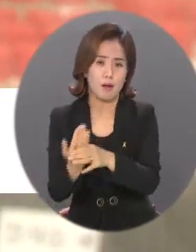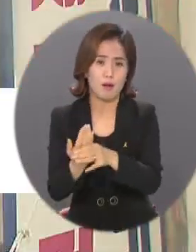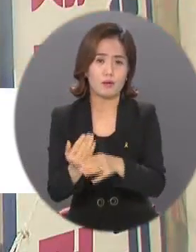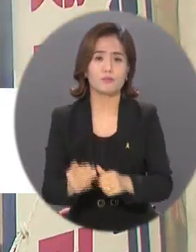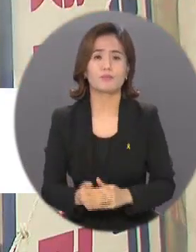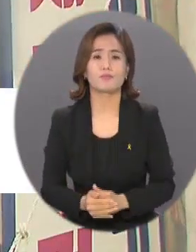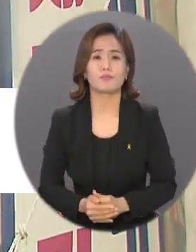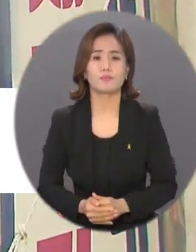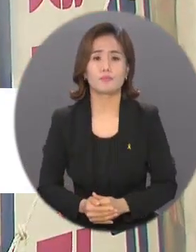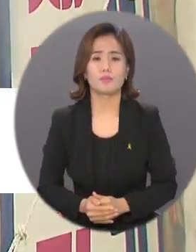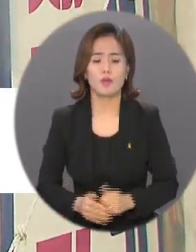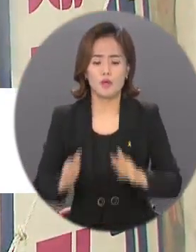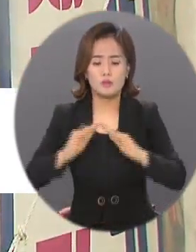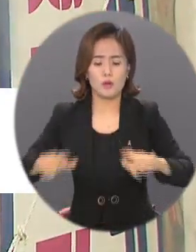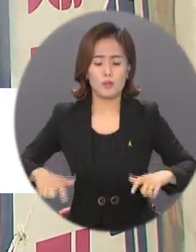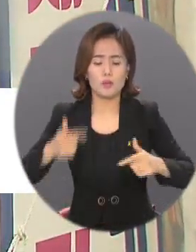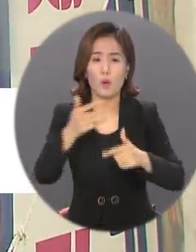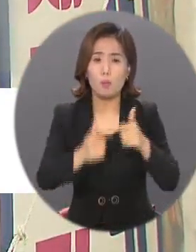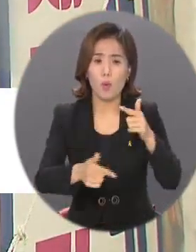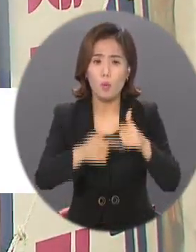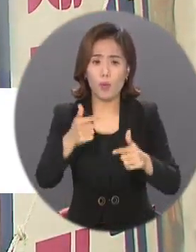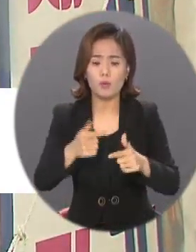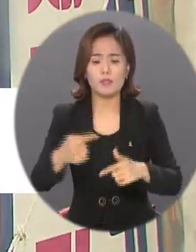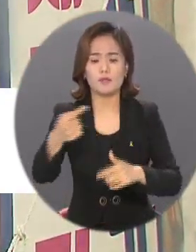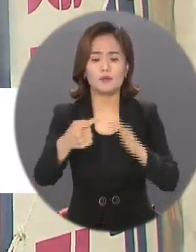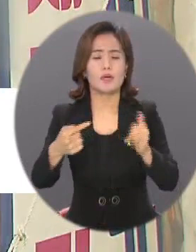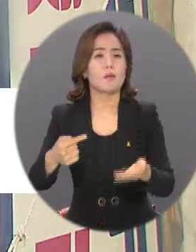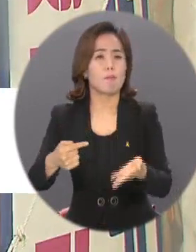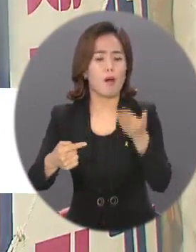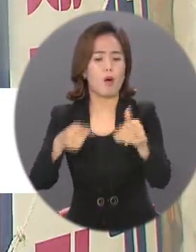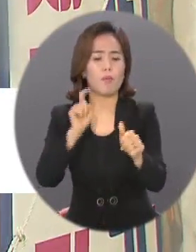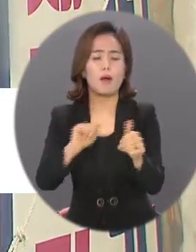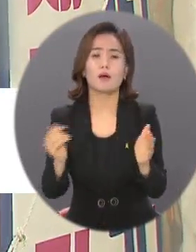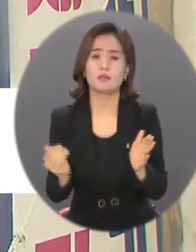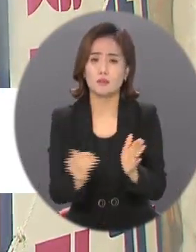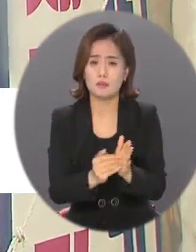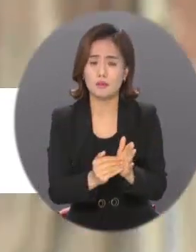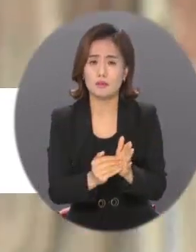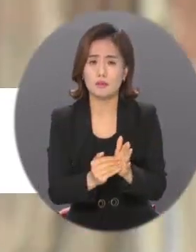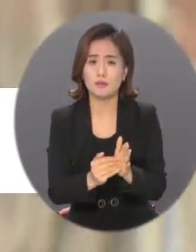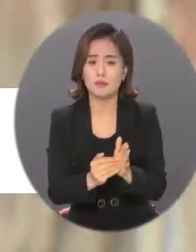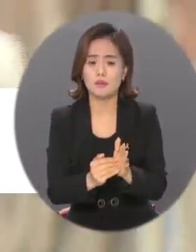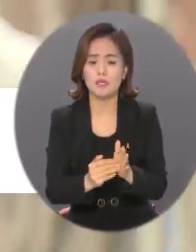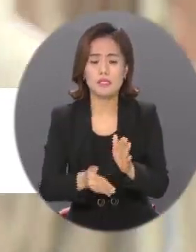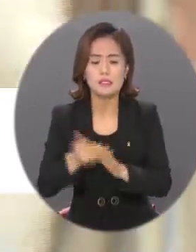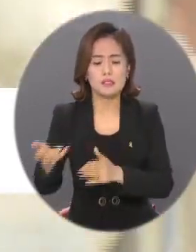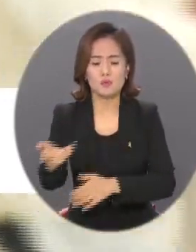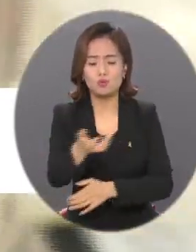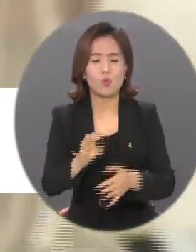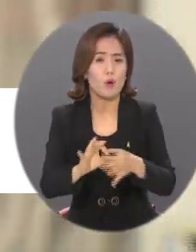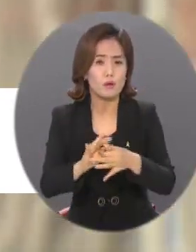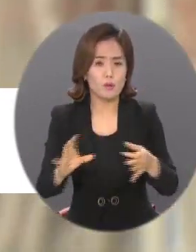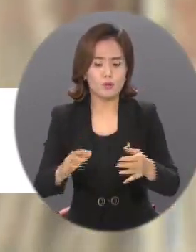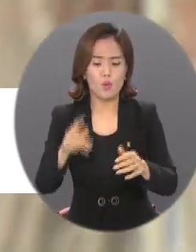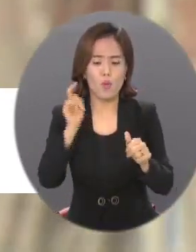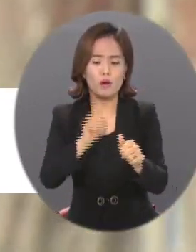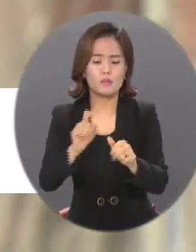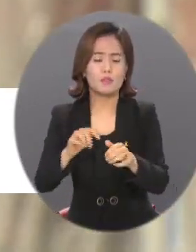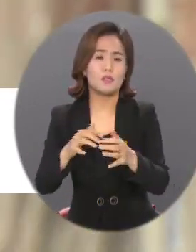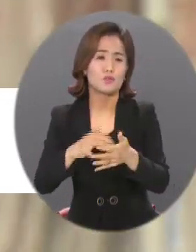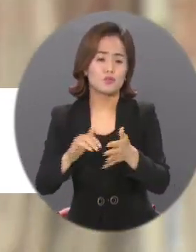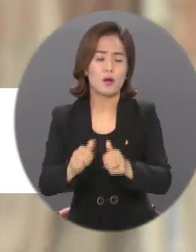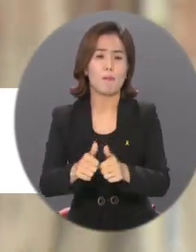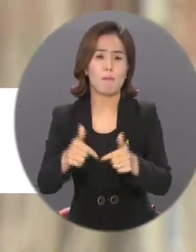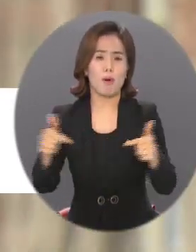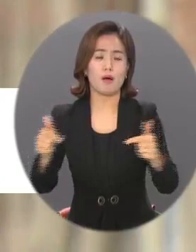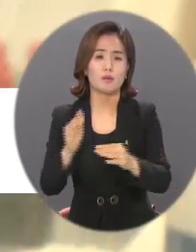있습니다. 전남에서는 목포에서만 1,000명이 넘는 확진자가 발생하는 등 시군을 가리지 않고 확진자가